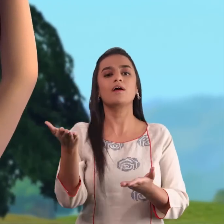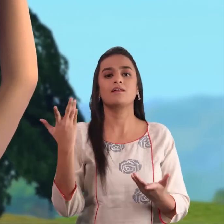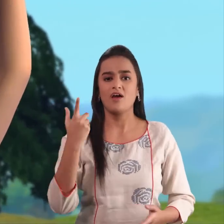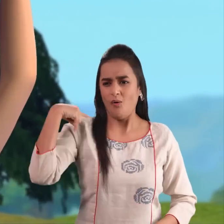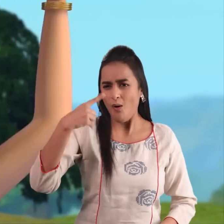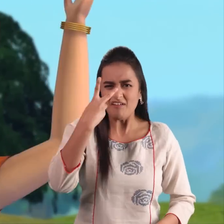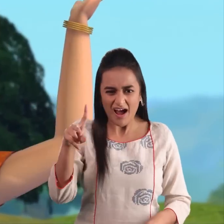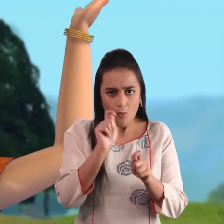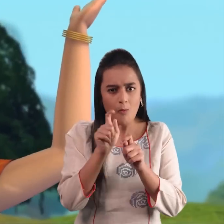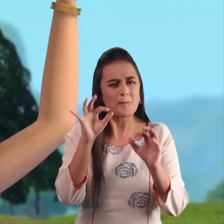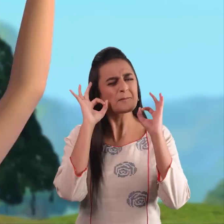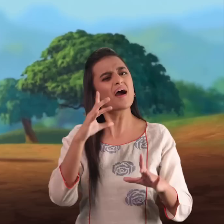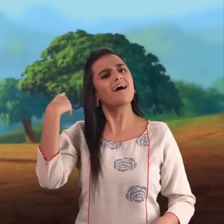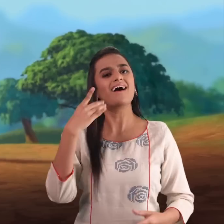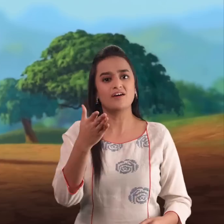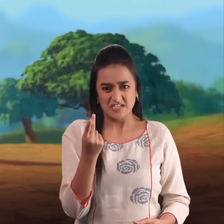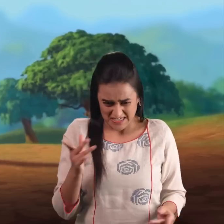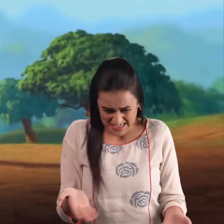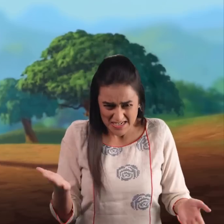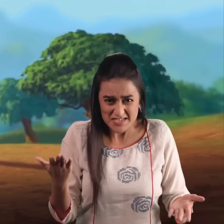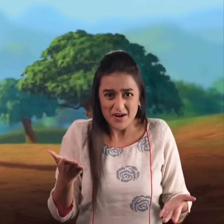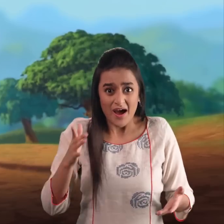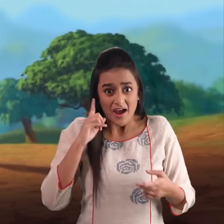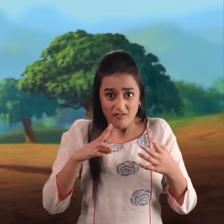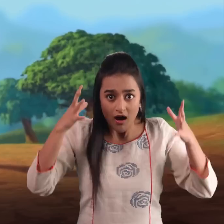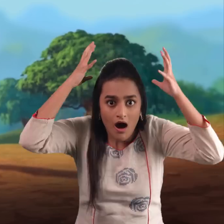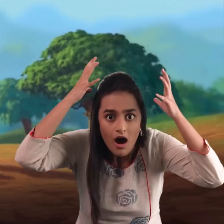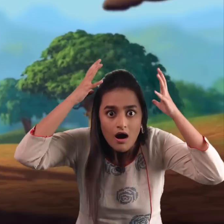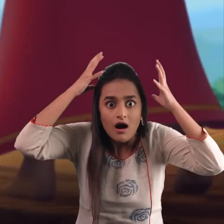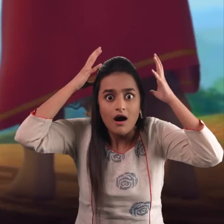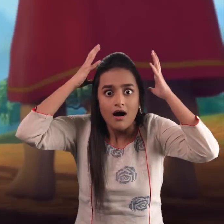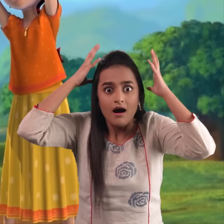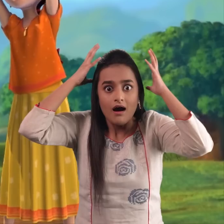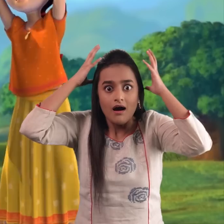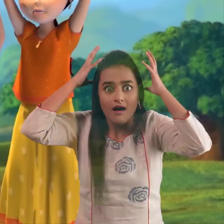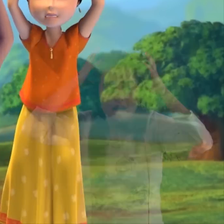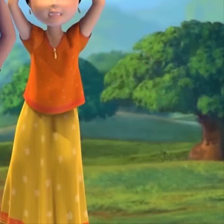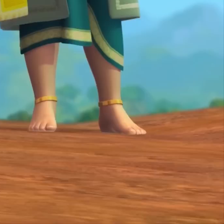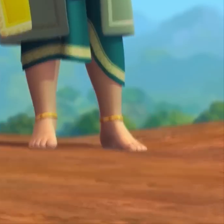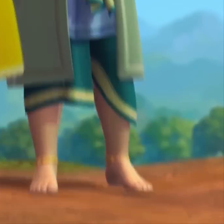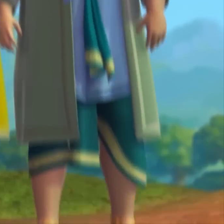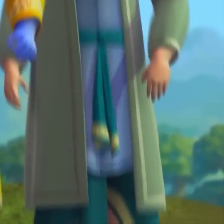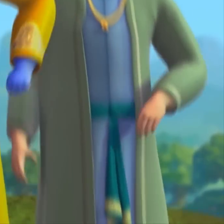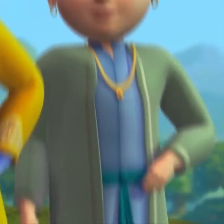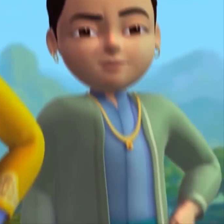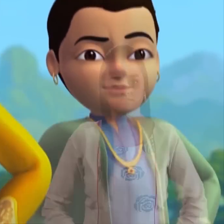है, उसका तो सारा काम सही होता है। जल्दी जल्दी चलो, कहीं ऐसा ना हो कि